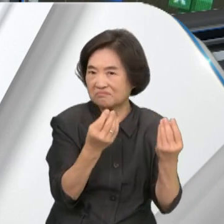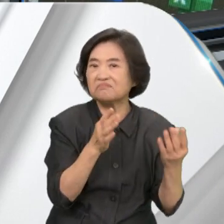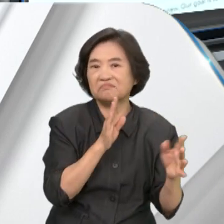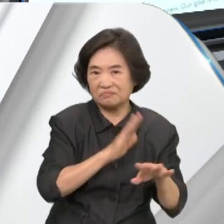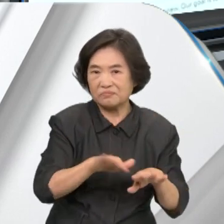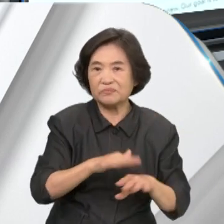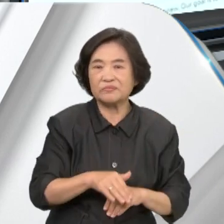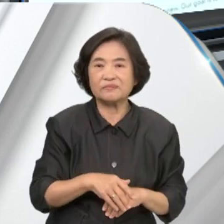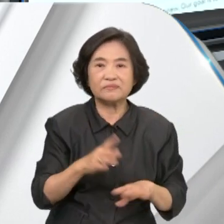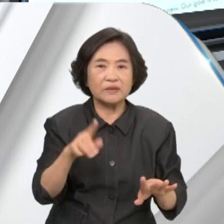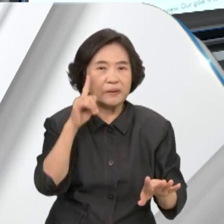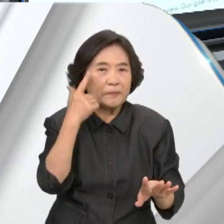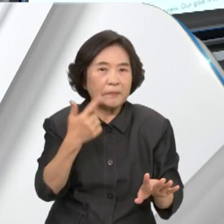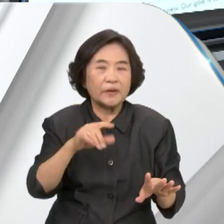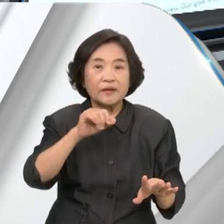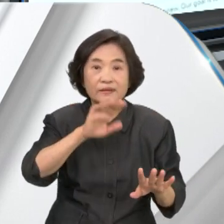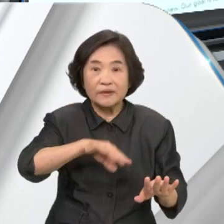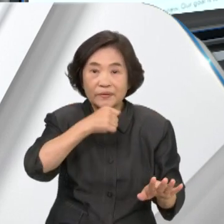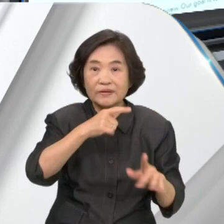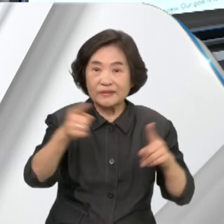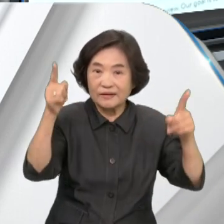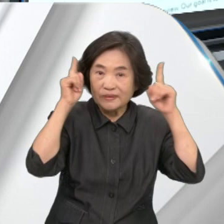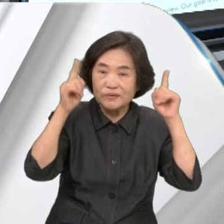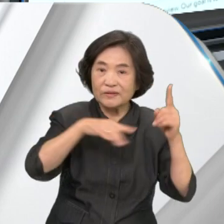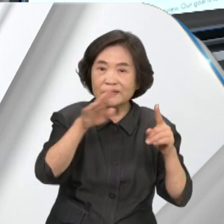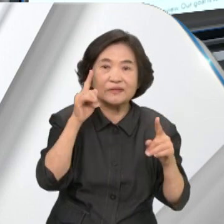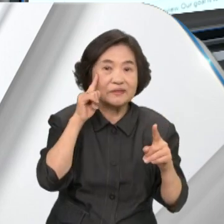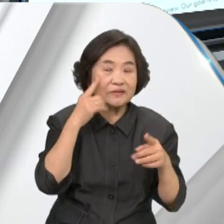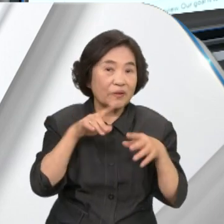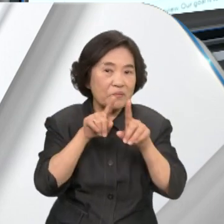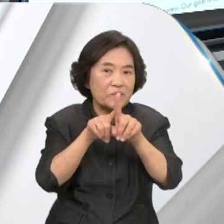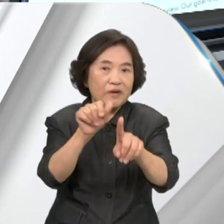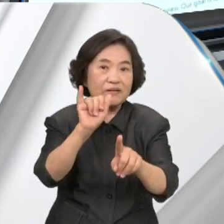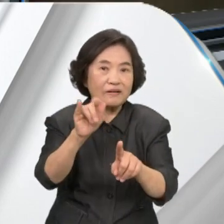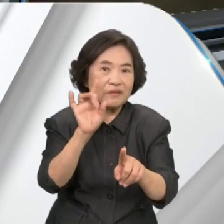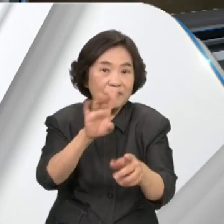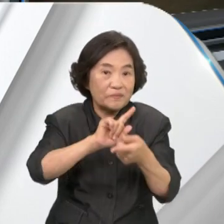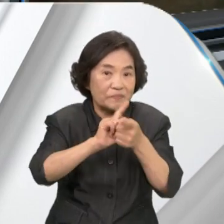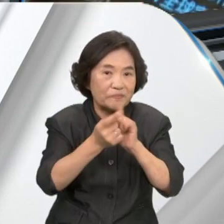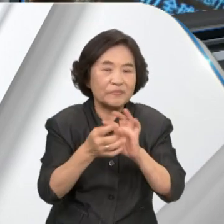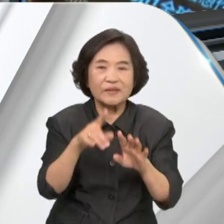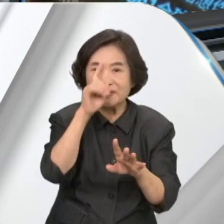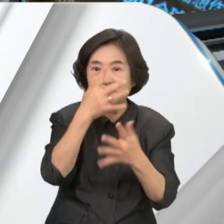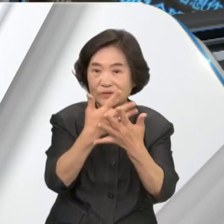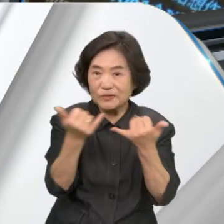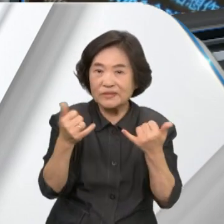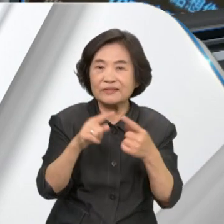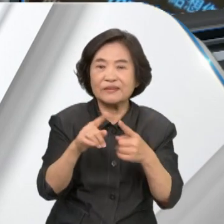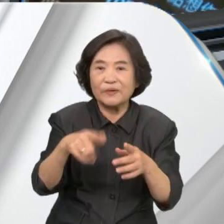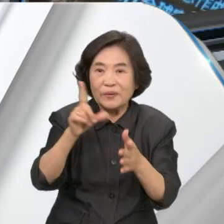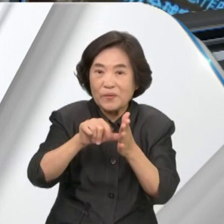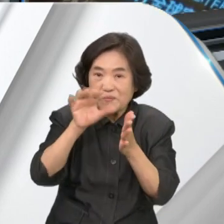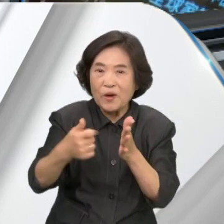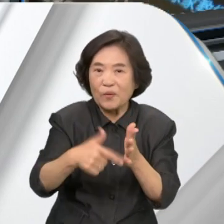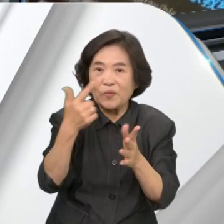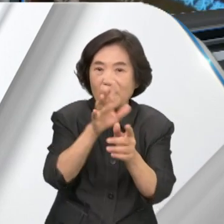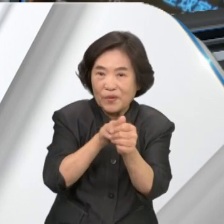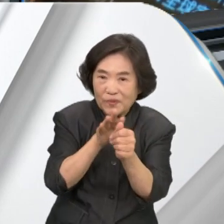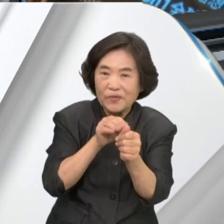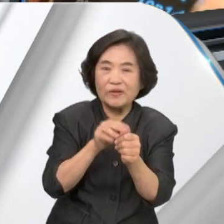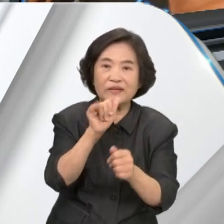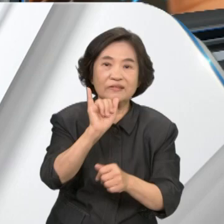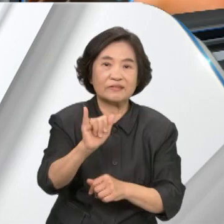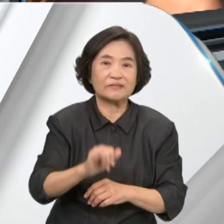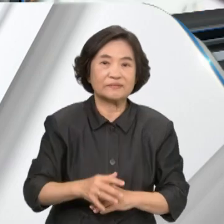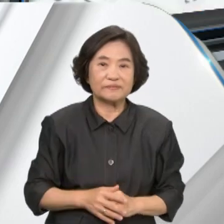透露的讨论，很难关于。大学人教也听到了前 AI 的浪潮，本学生儿早就来